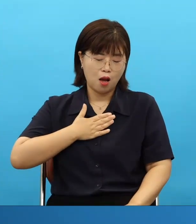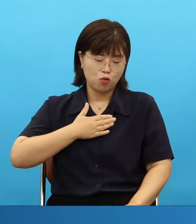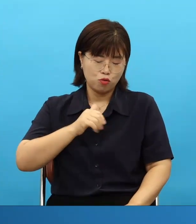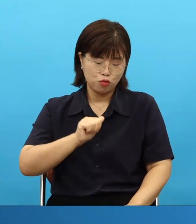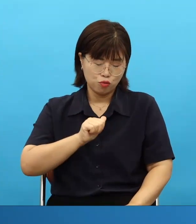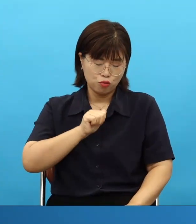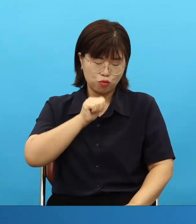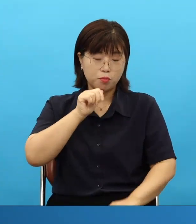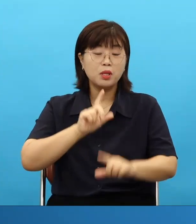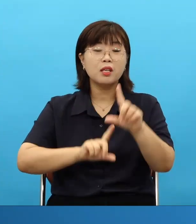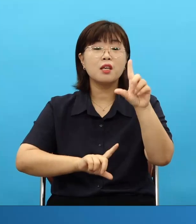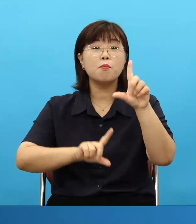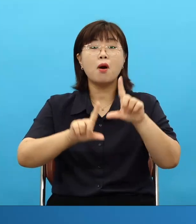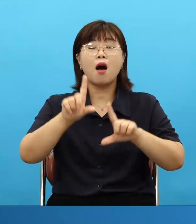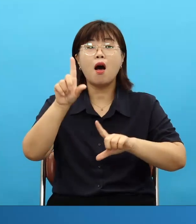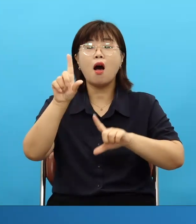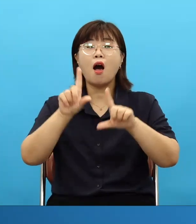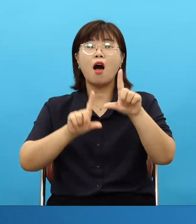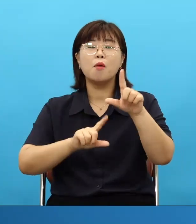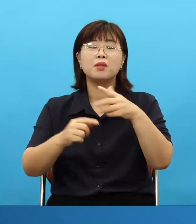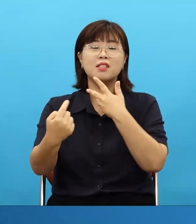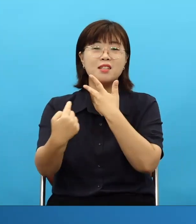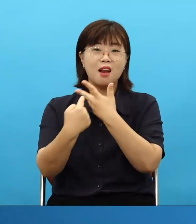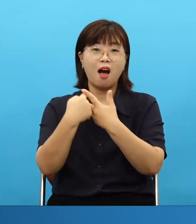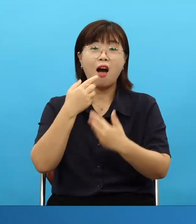내 궁핍함을